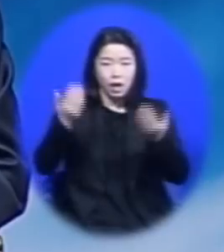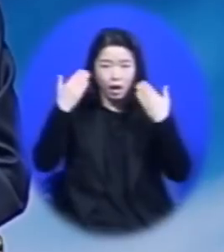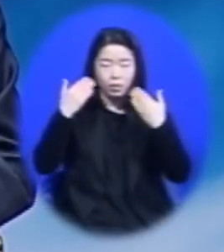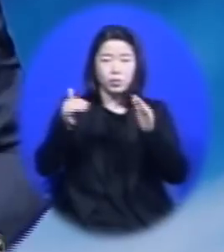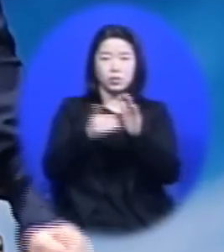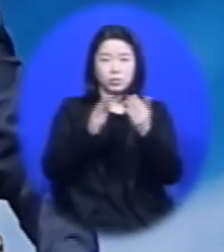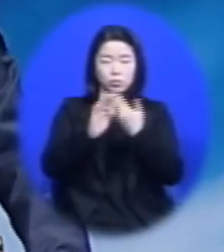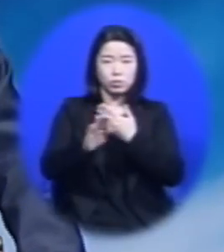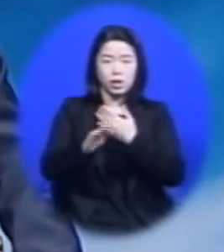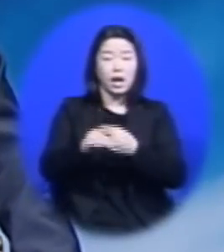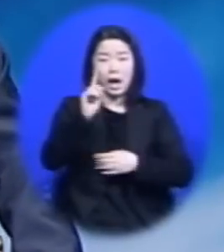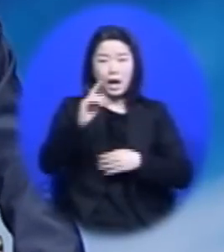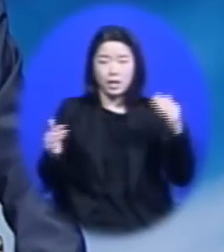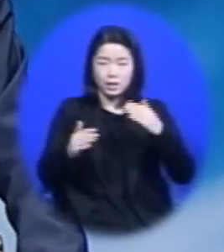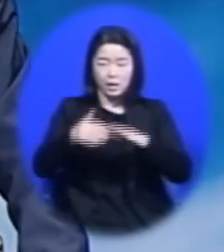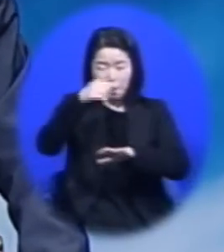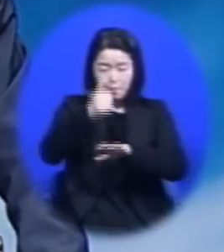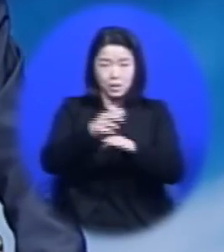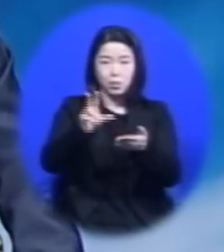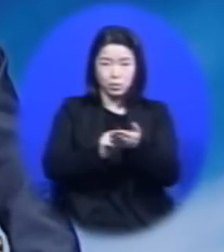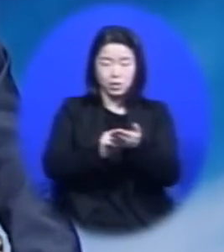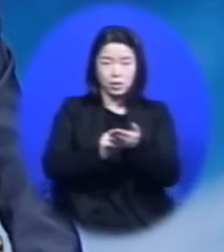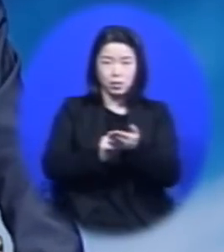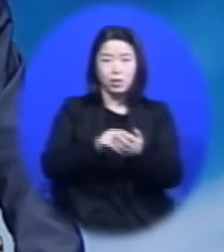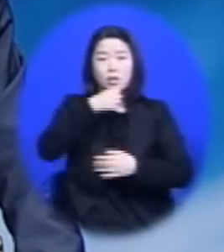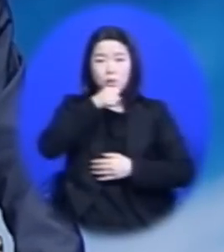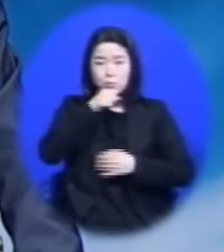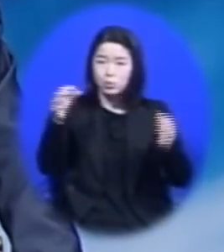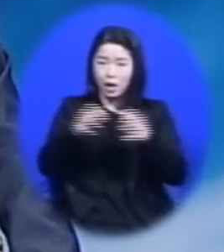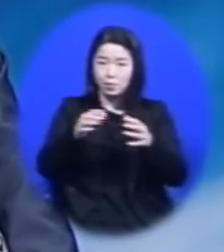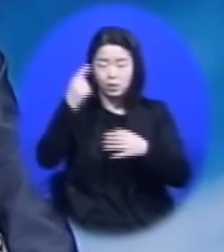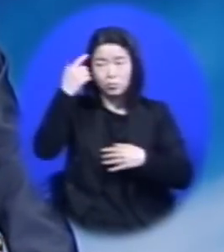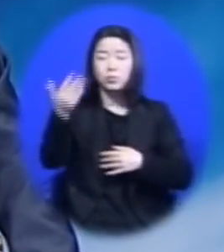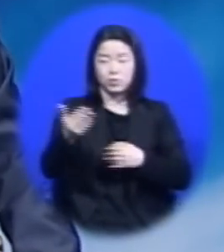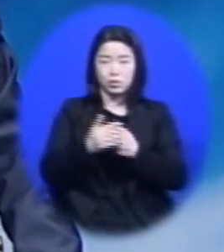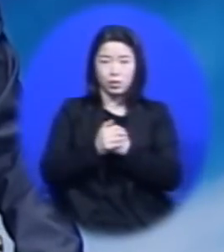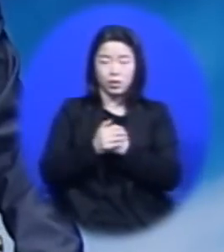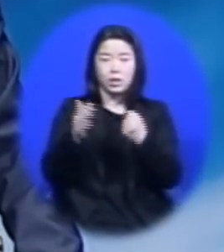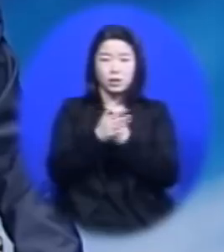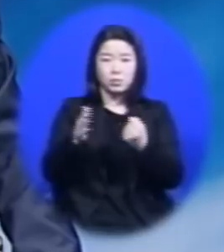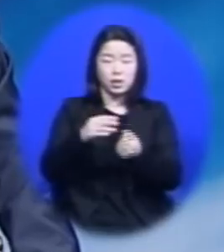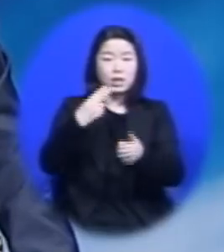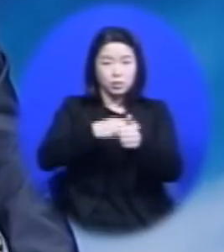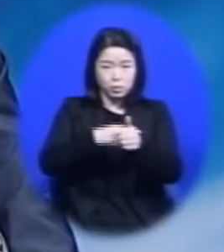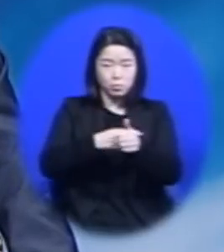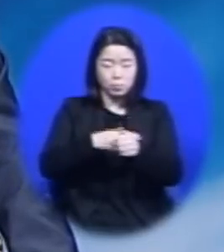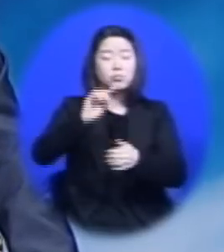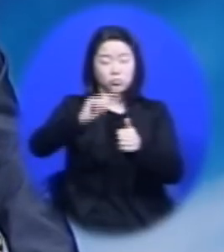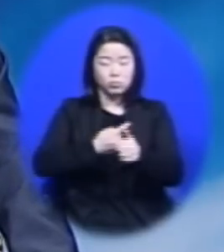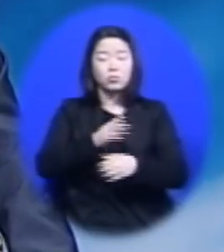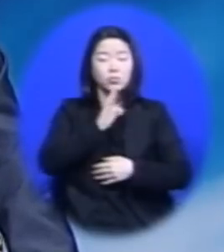전 한 학생이 마지막 문제가 쪽지시험 점수에 포함되는지었다 그자 교수님은 당연히 그렇다고